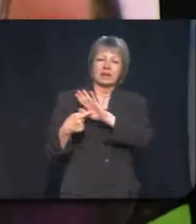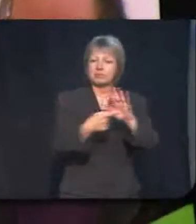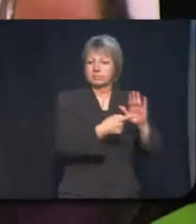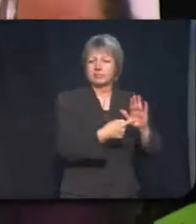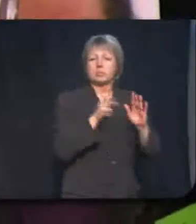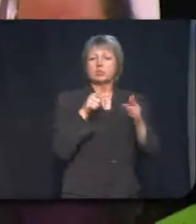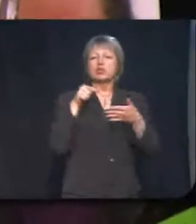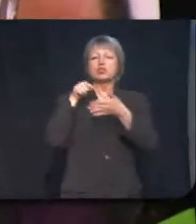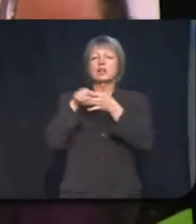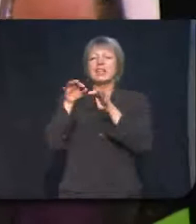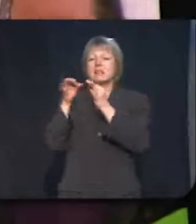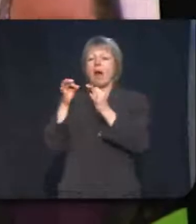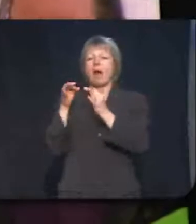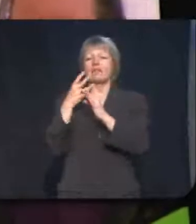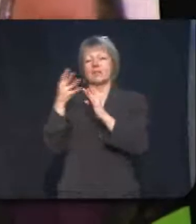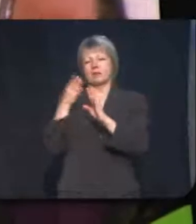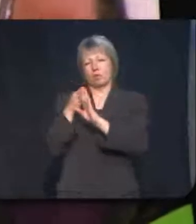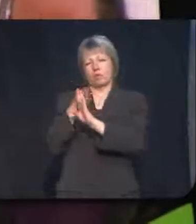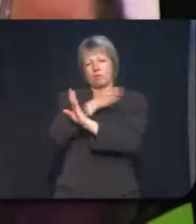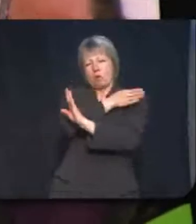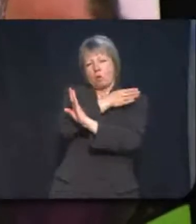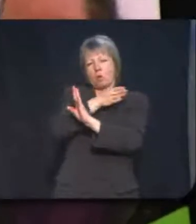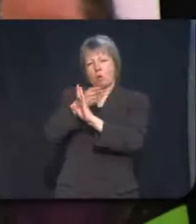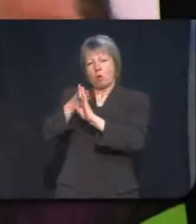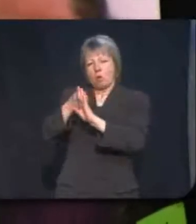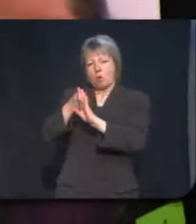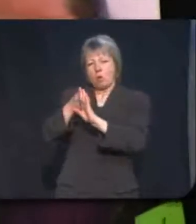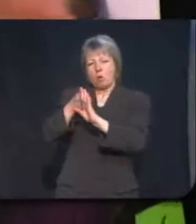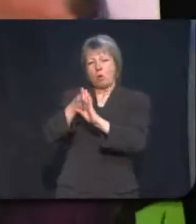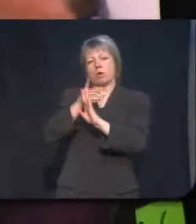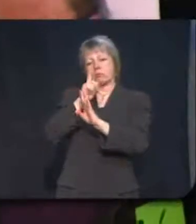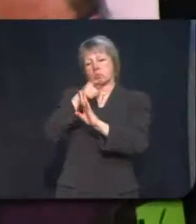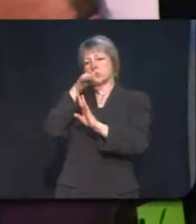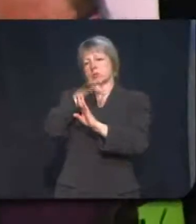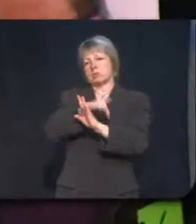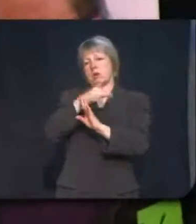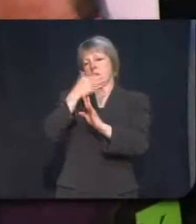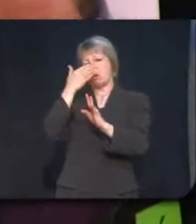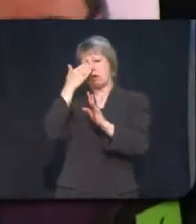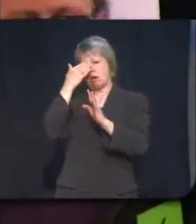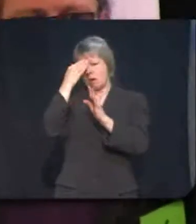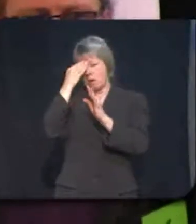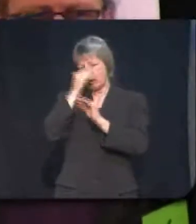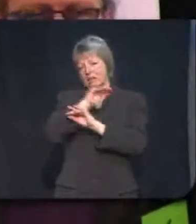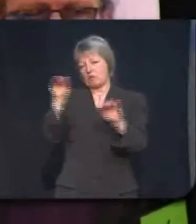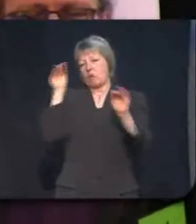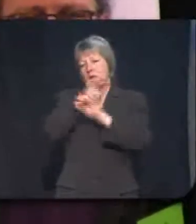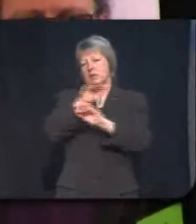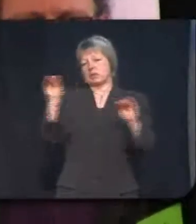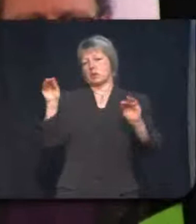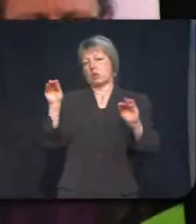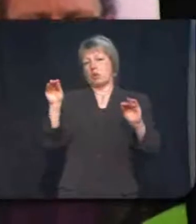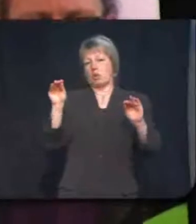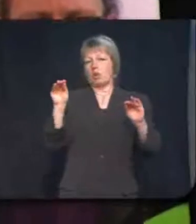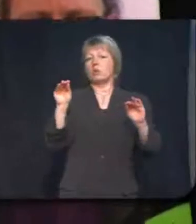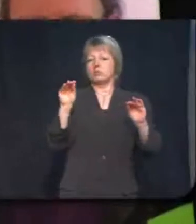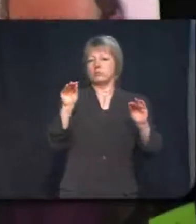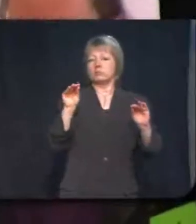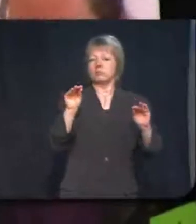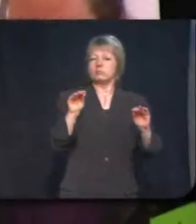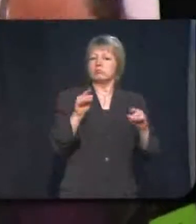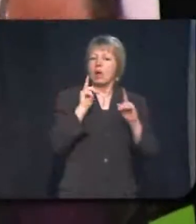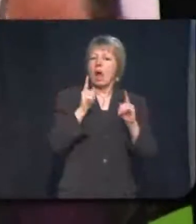dem Stichtag wo Sie abgestimmt werden müssen die Mitglieder informiert worden sein und können sie können dann auch mit der Debatte beginnen und können auch